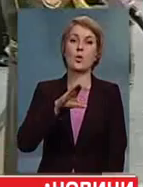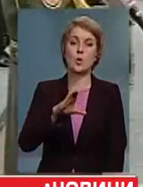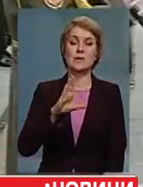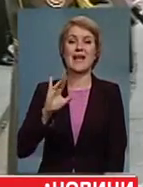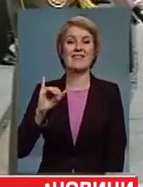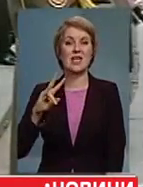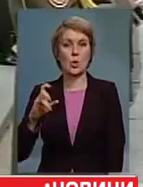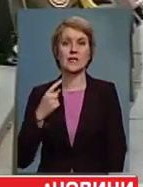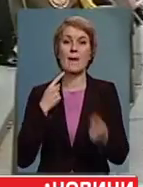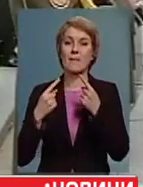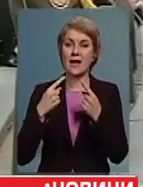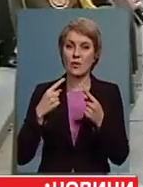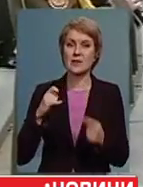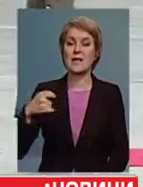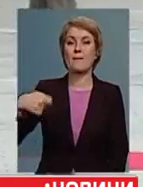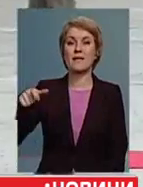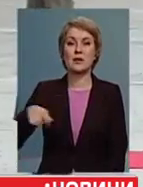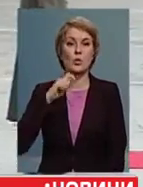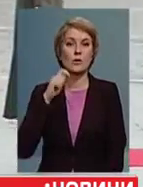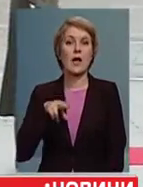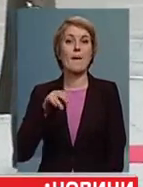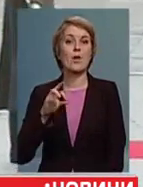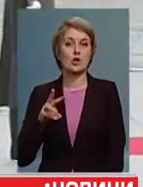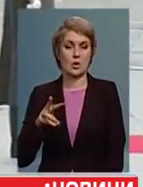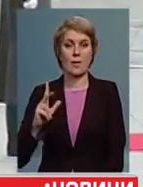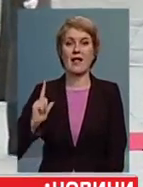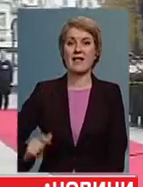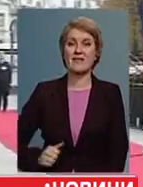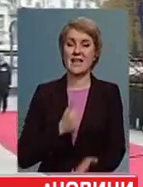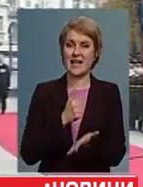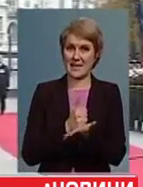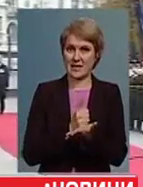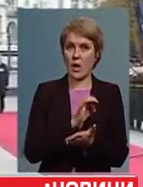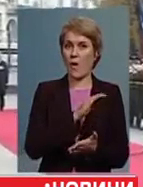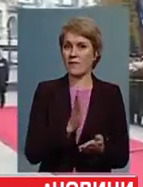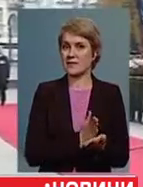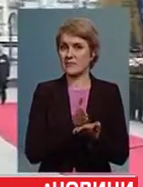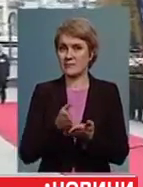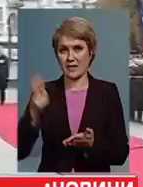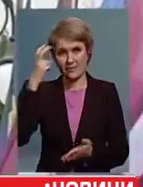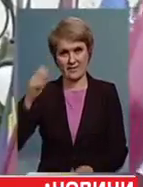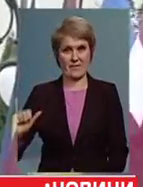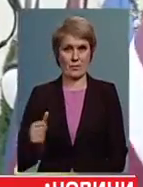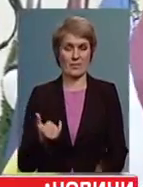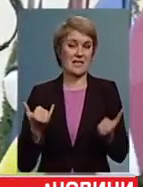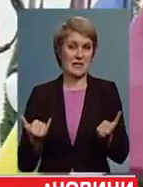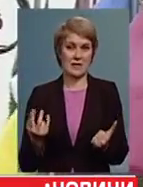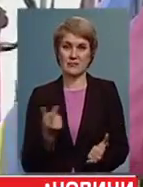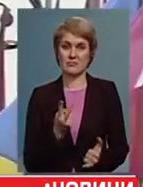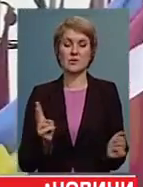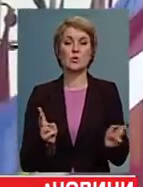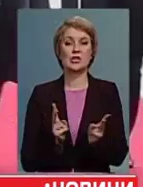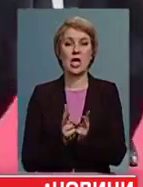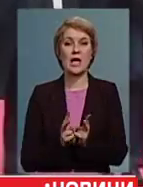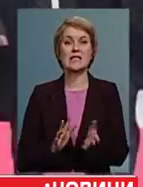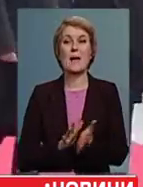з українським колегою Петром Порошенком. Латвійський лідер з офіційним візитом у Києві вперше. У ці хвилини президенти зустрічаються з пресою.